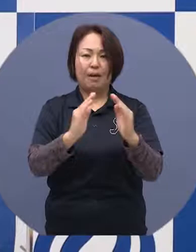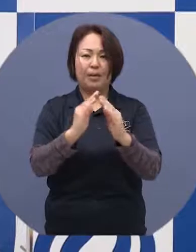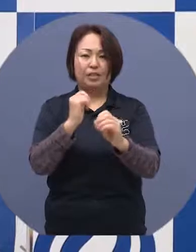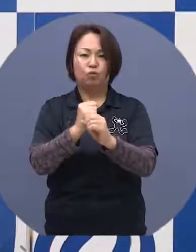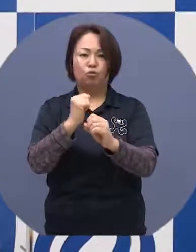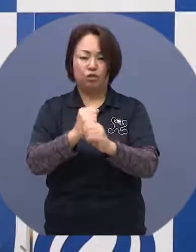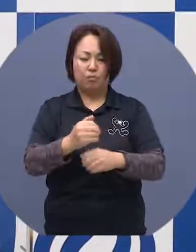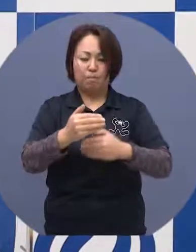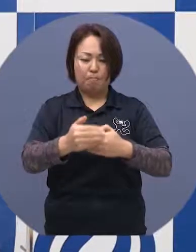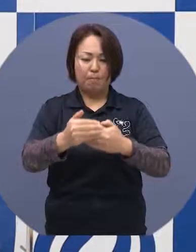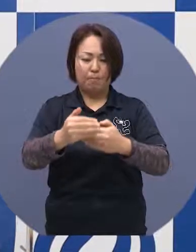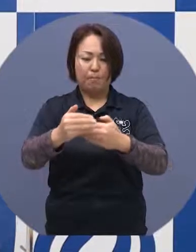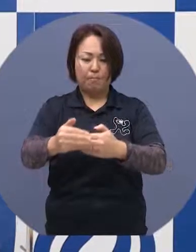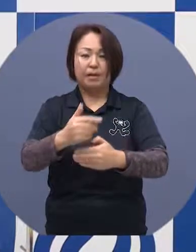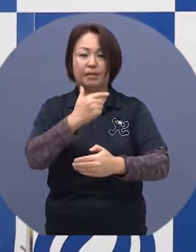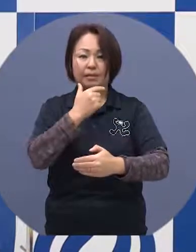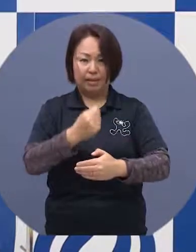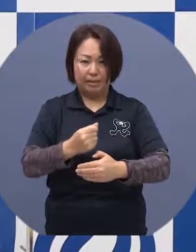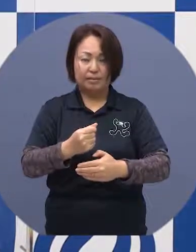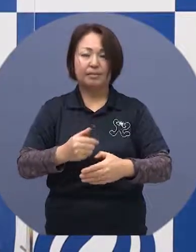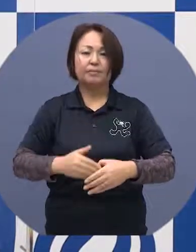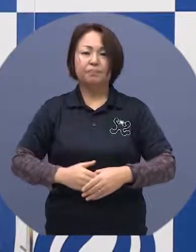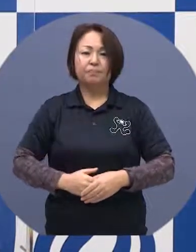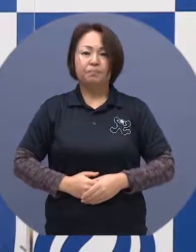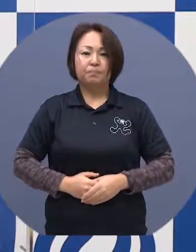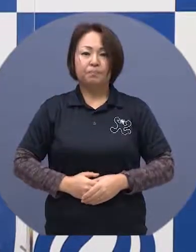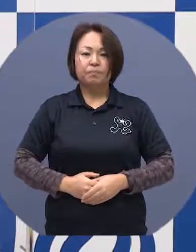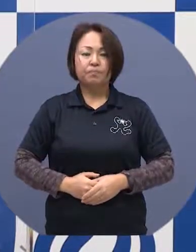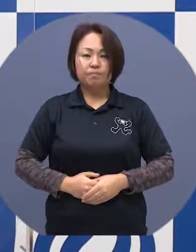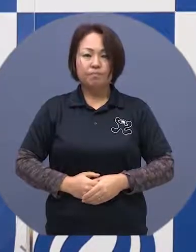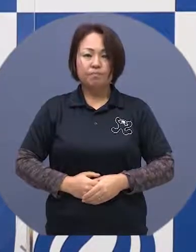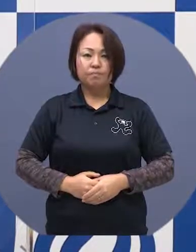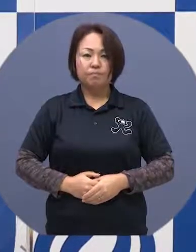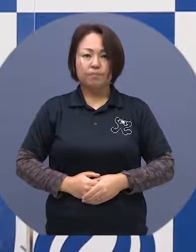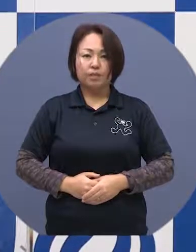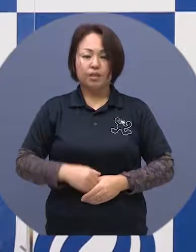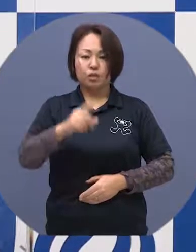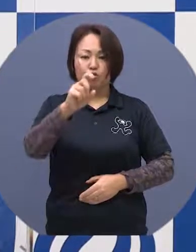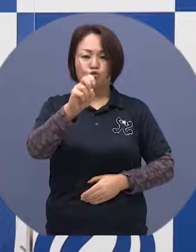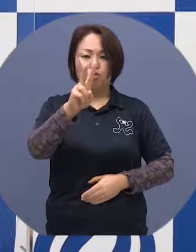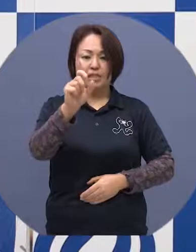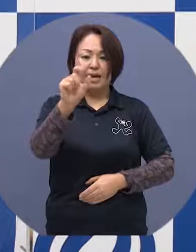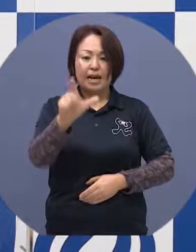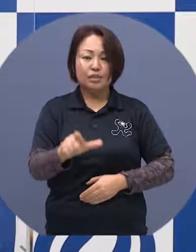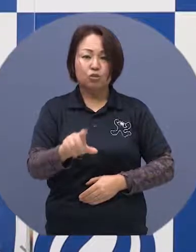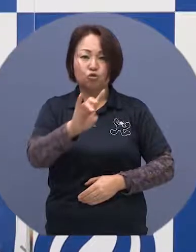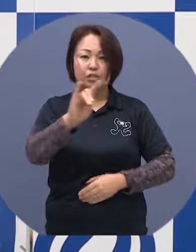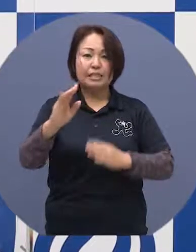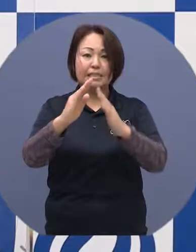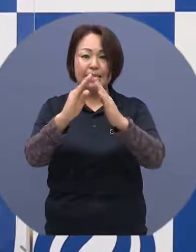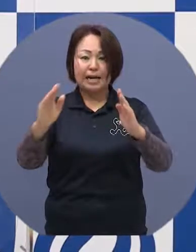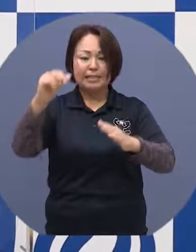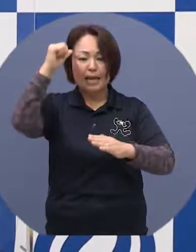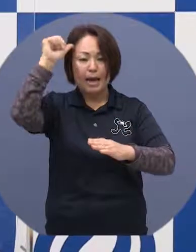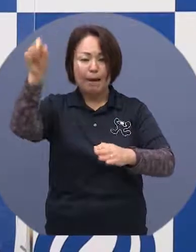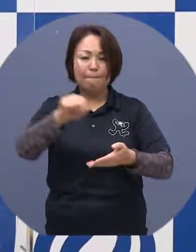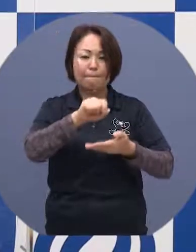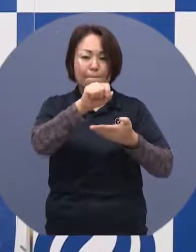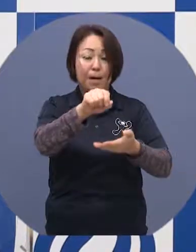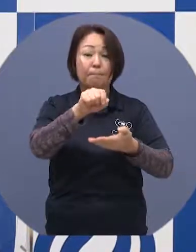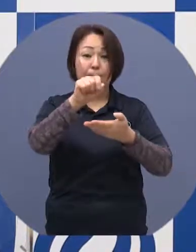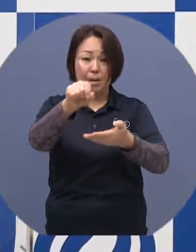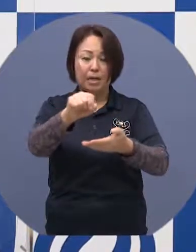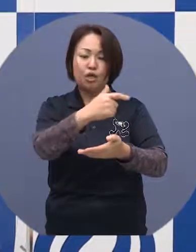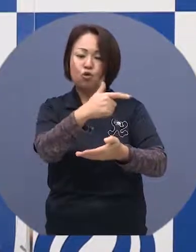進めてまいりたいと考えておりますまた現在12月議会でスワンを示しを致しました各種